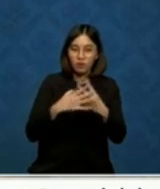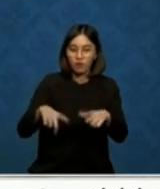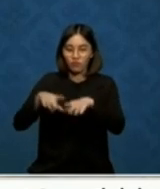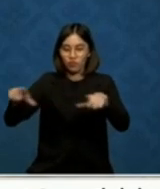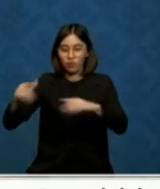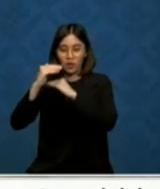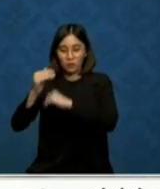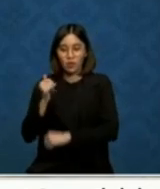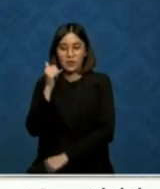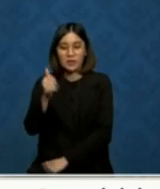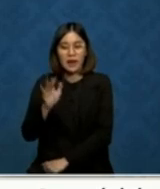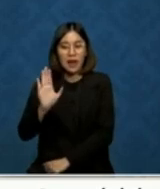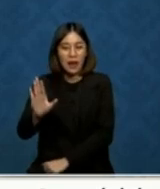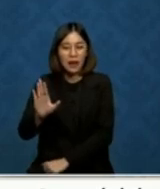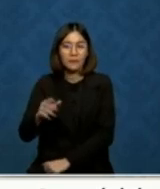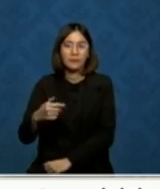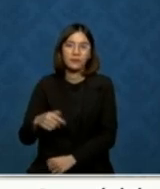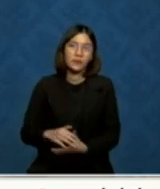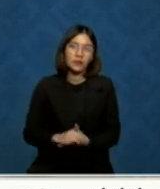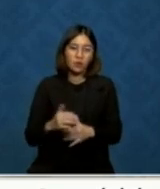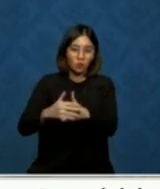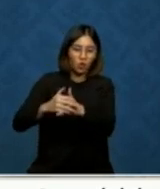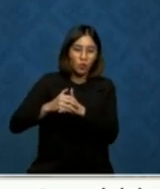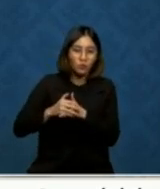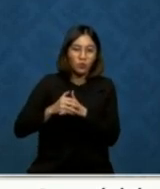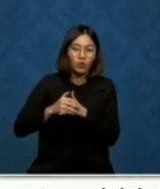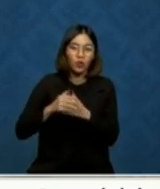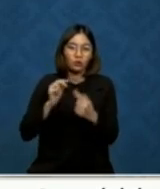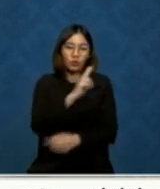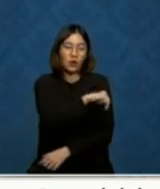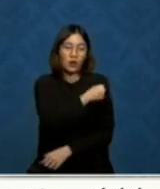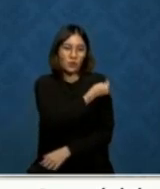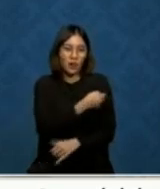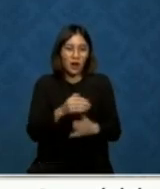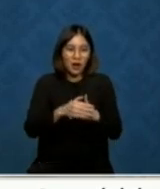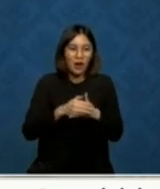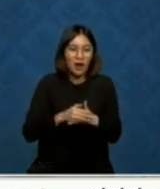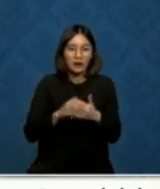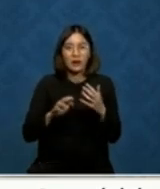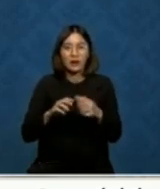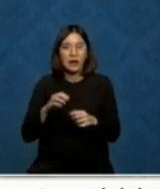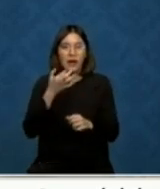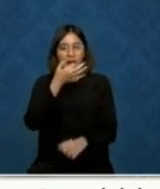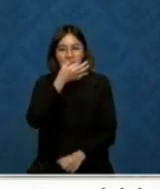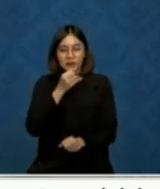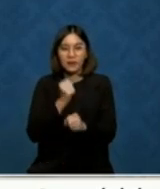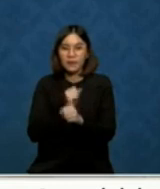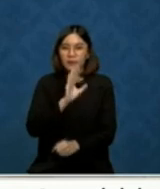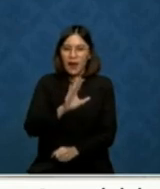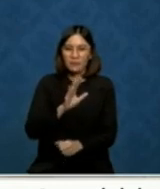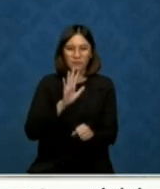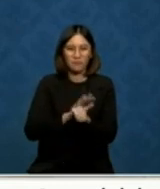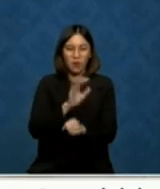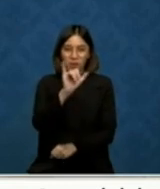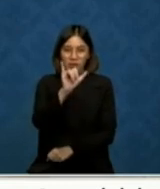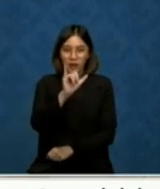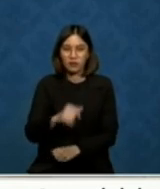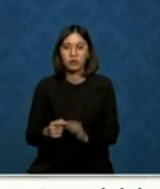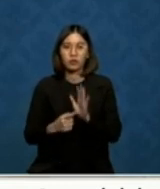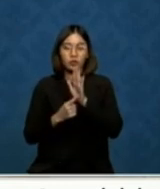กำหนดเรียกประกันทันบนคุมตัวสนามสถานพยาบาลหรือห้ามประกอบอาชีพไม่พอแล้วครับ ผมยกตัวอย่าง